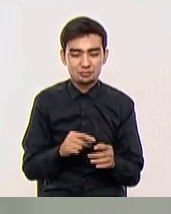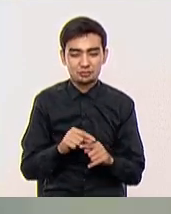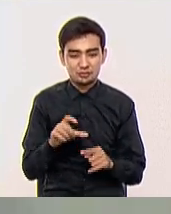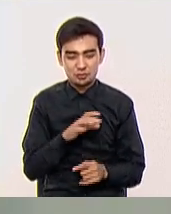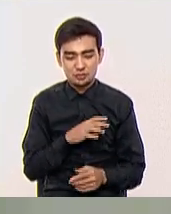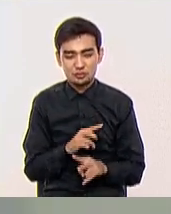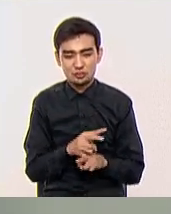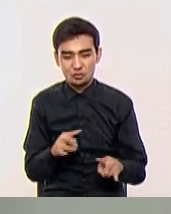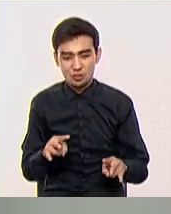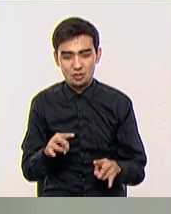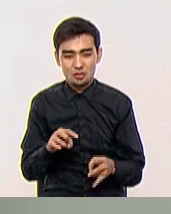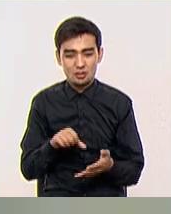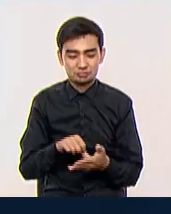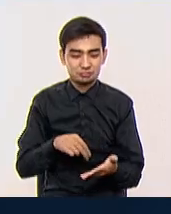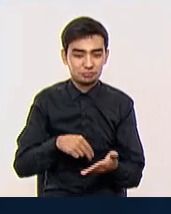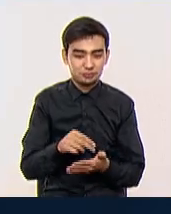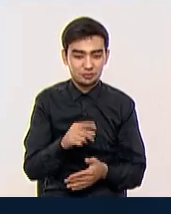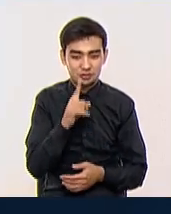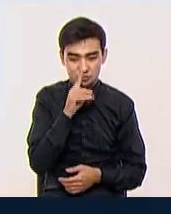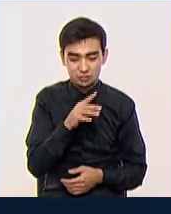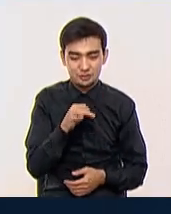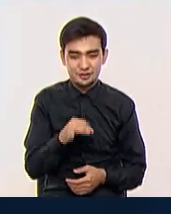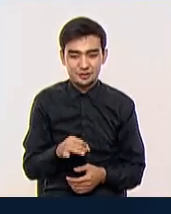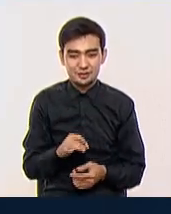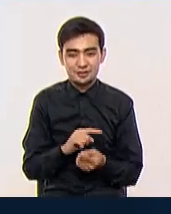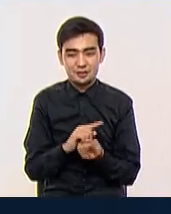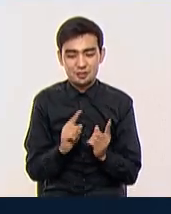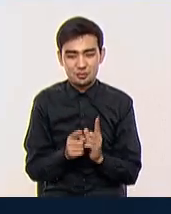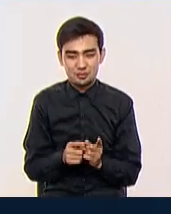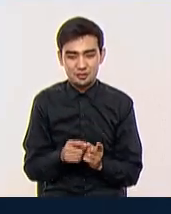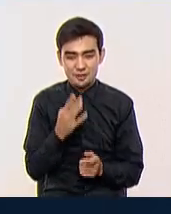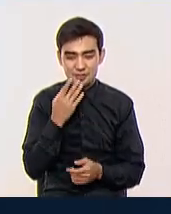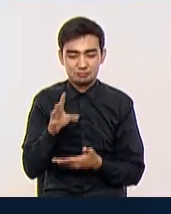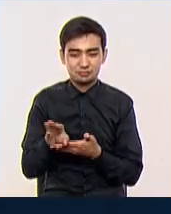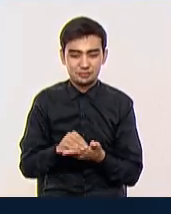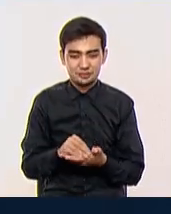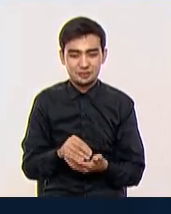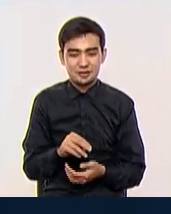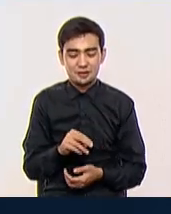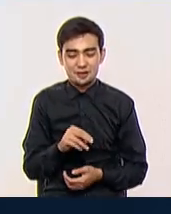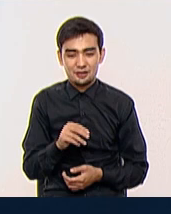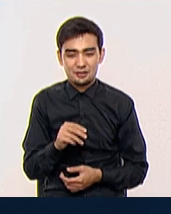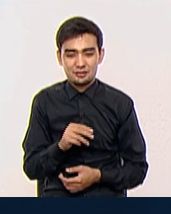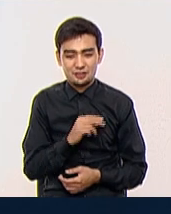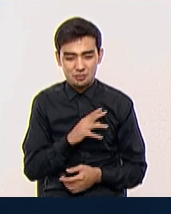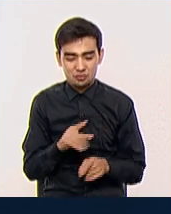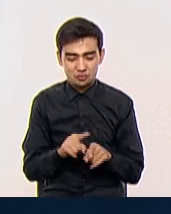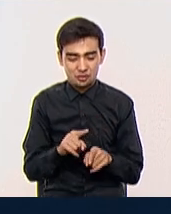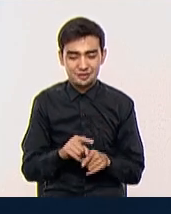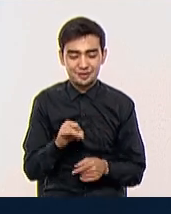ешқандай қатысушы сатып алмаса, демек ағылшын жаңа тәсілі жүрмеді. Одан кейін барып